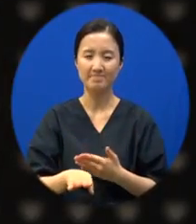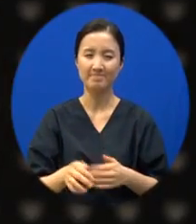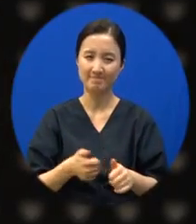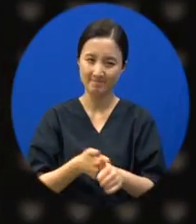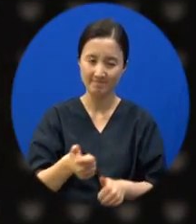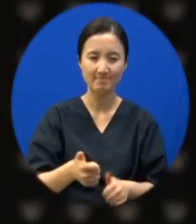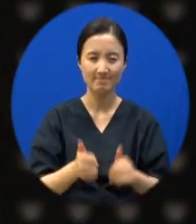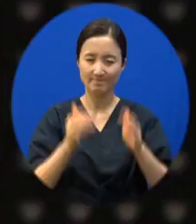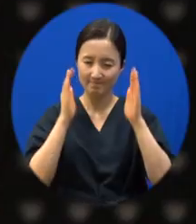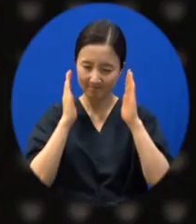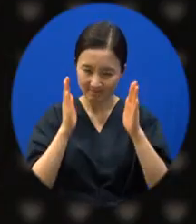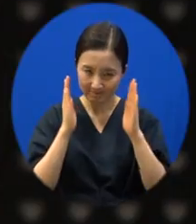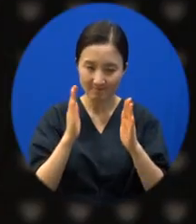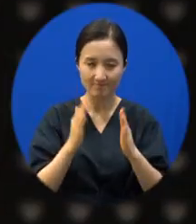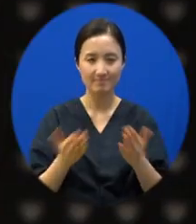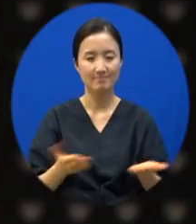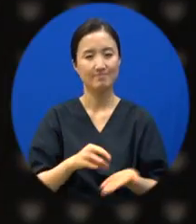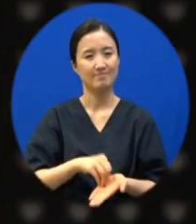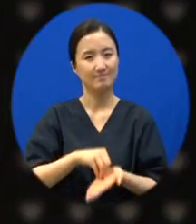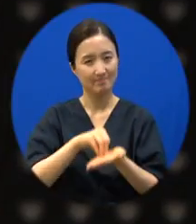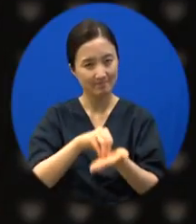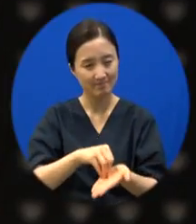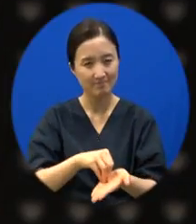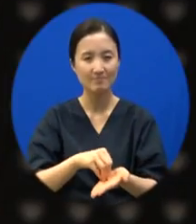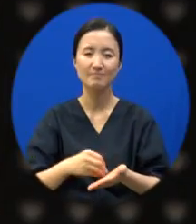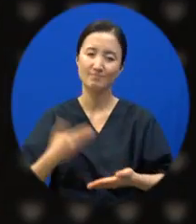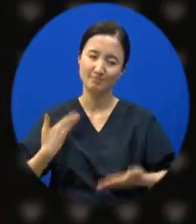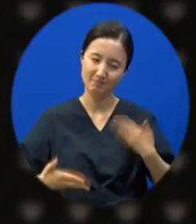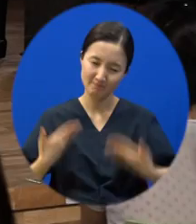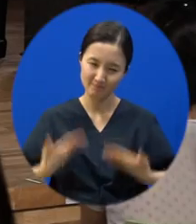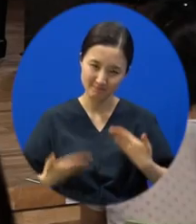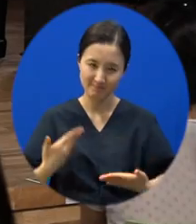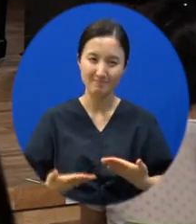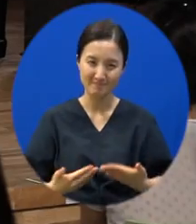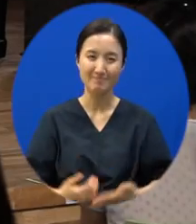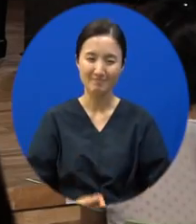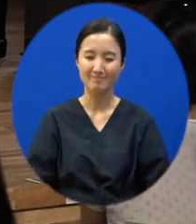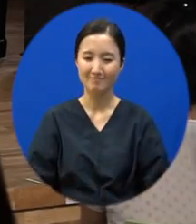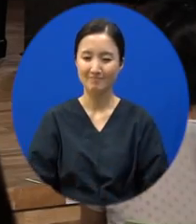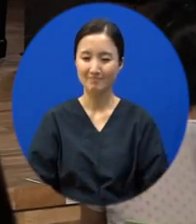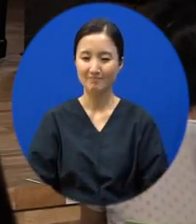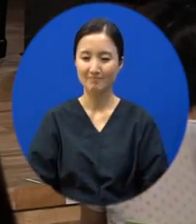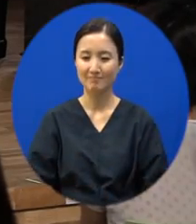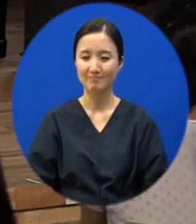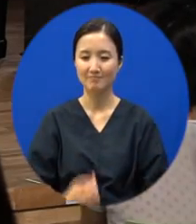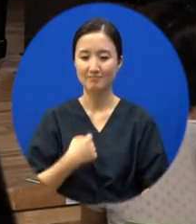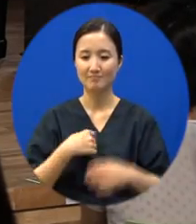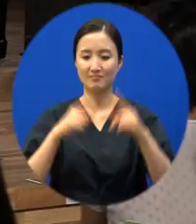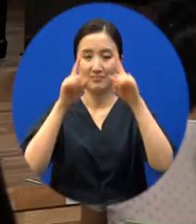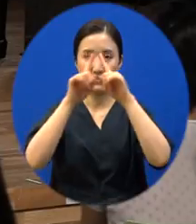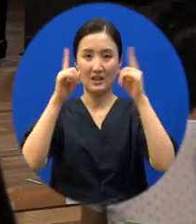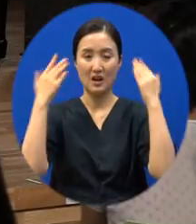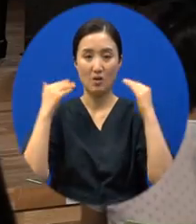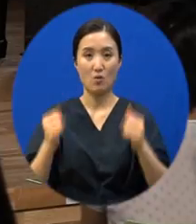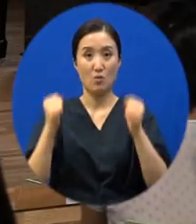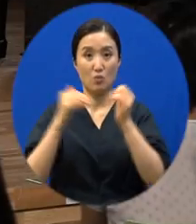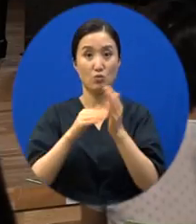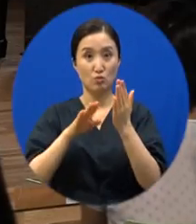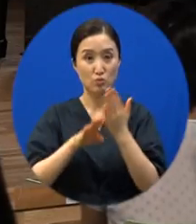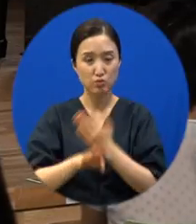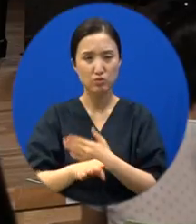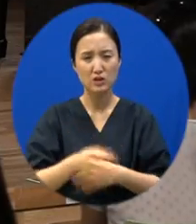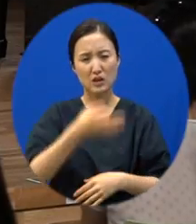하고 열심히 공부를 하고 이제 취업을 또 하게 됐는데요. 저에게 이제 대학 졸업하고 어려운 일들이